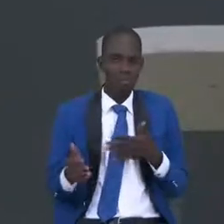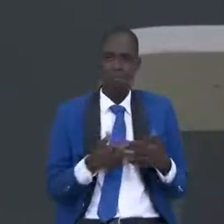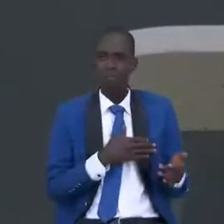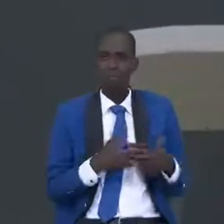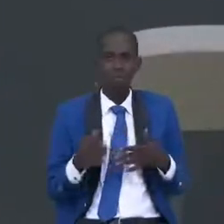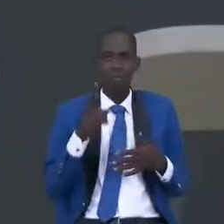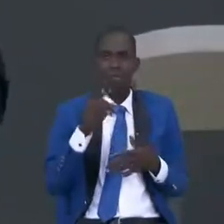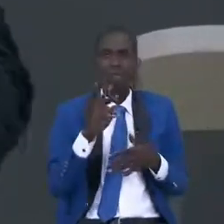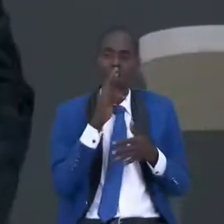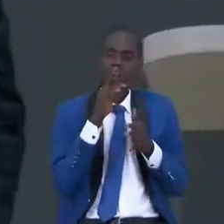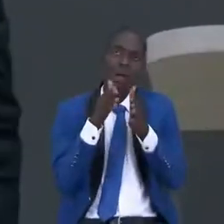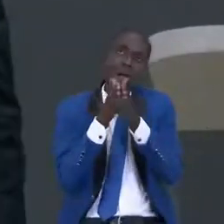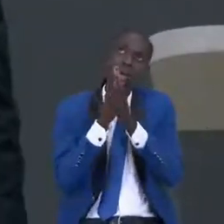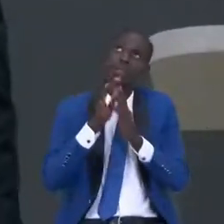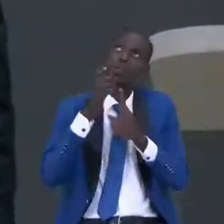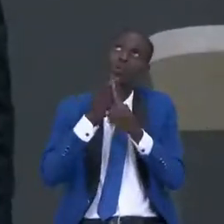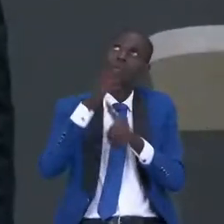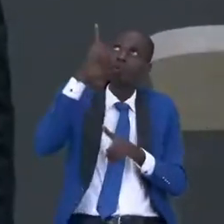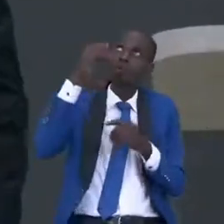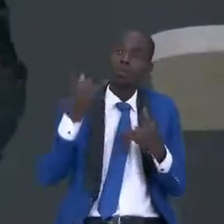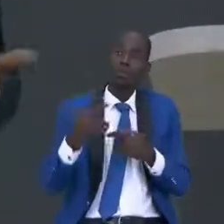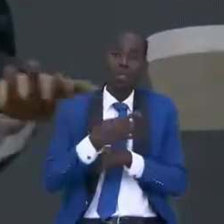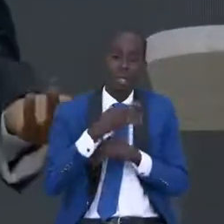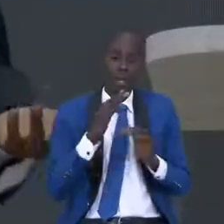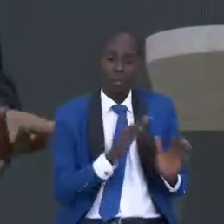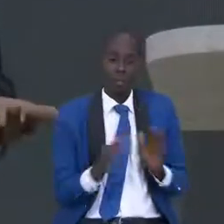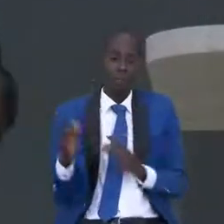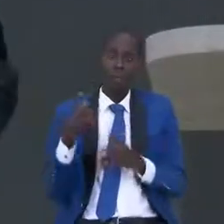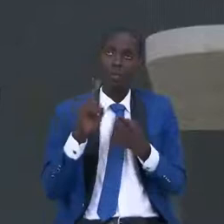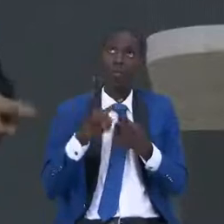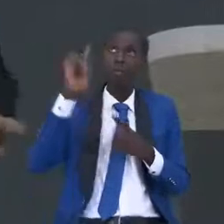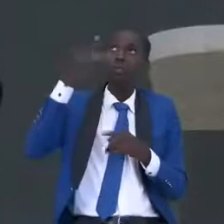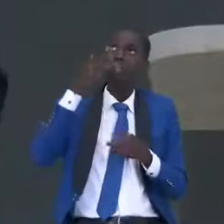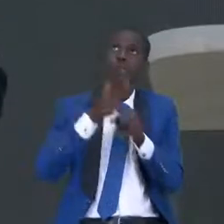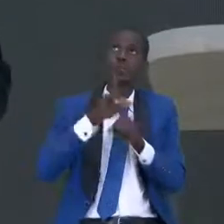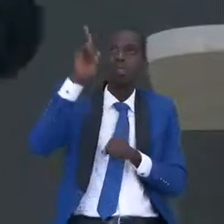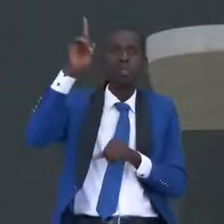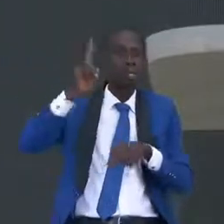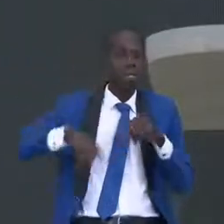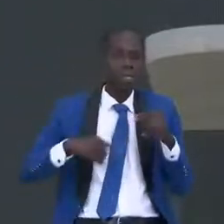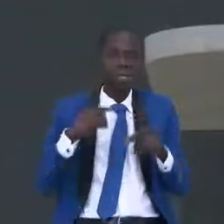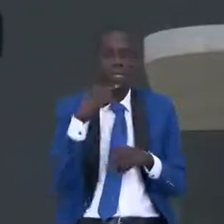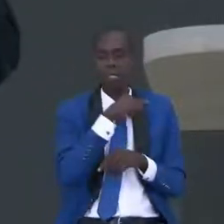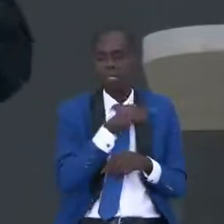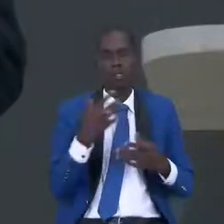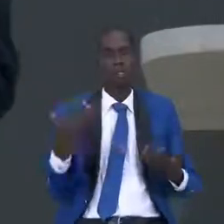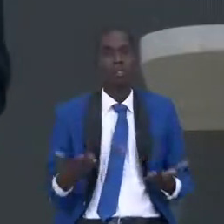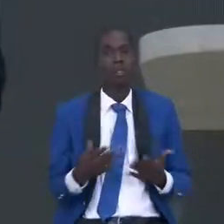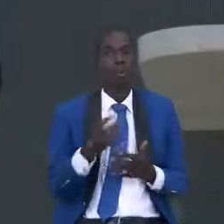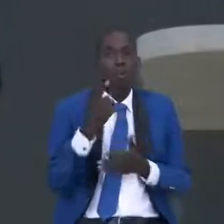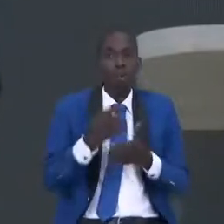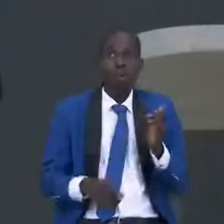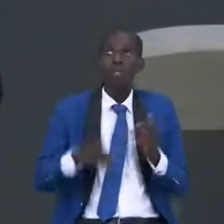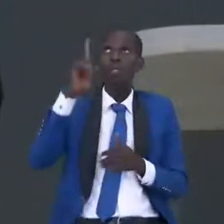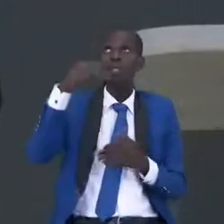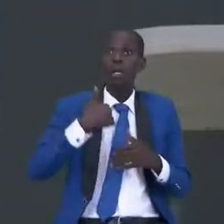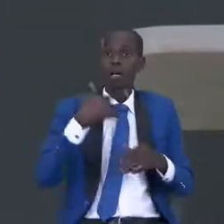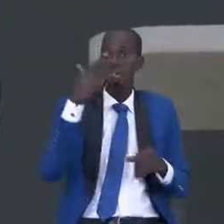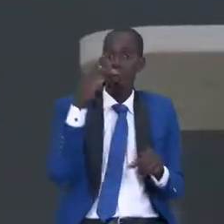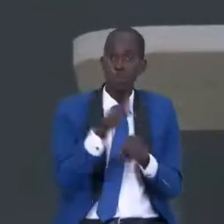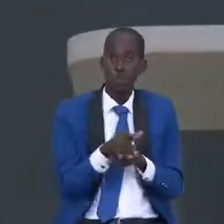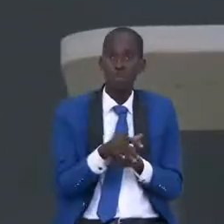Tout ce que tu lui demandes de faire, selon sa promesse, il ne peut pas mentir. Ce qu'il a promis,